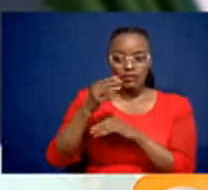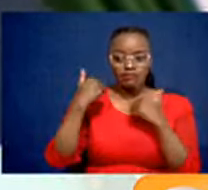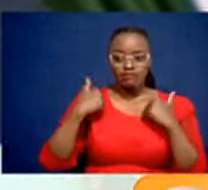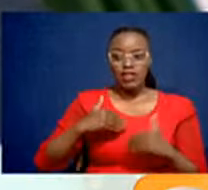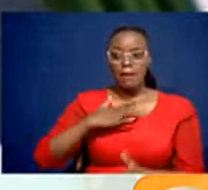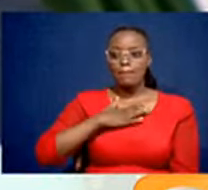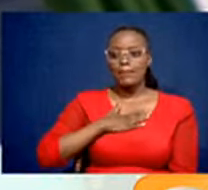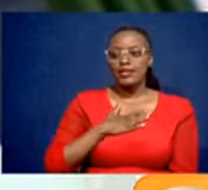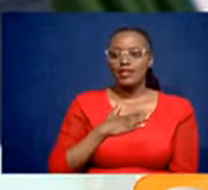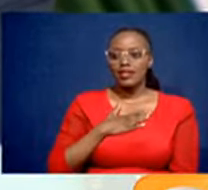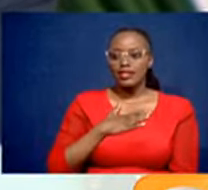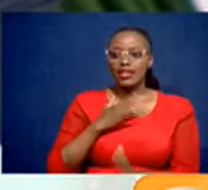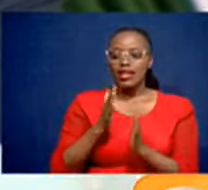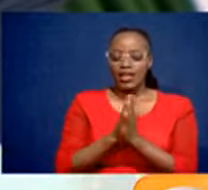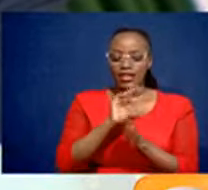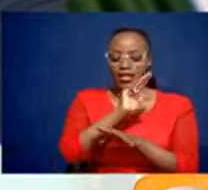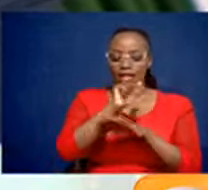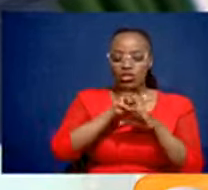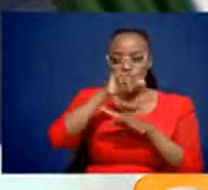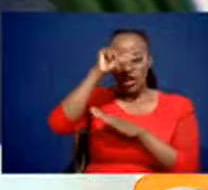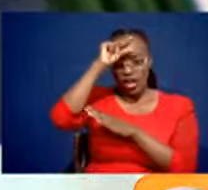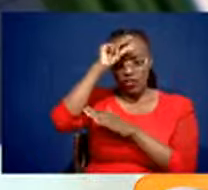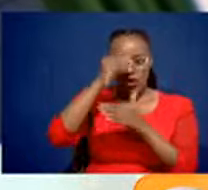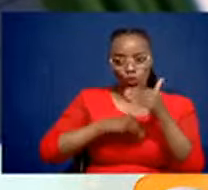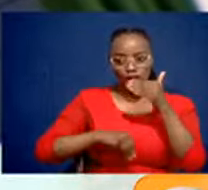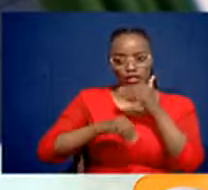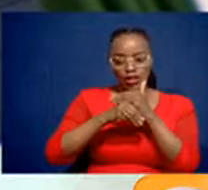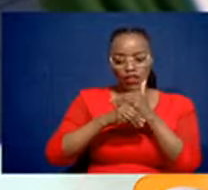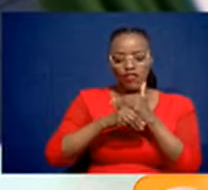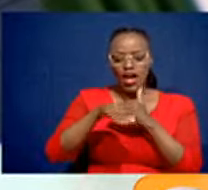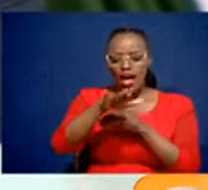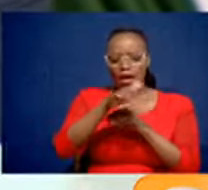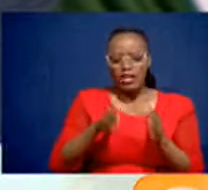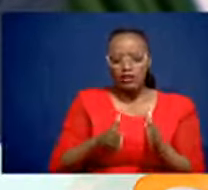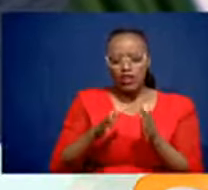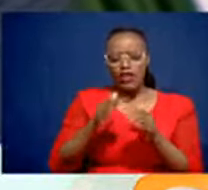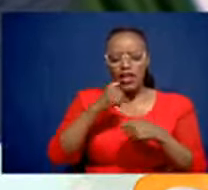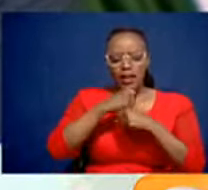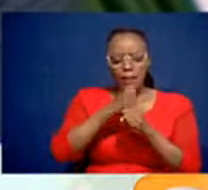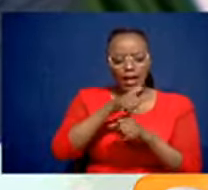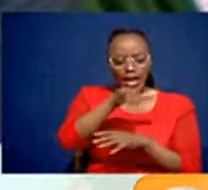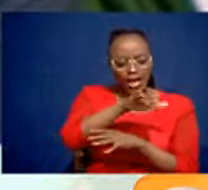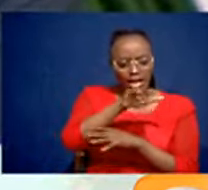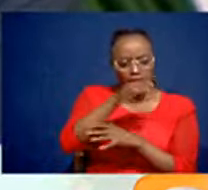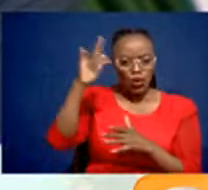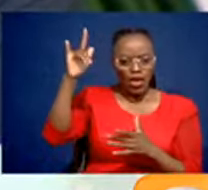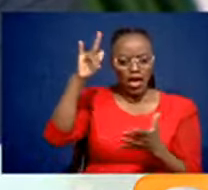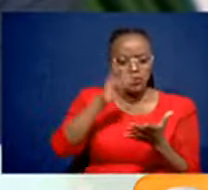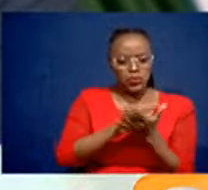mimi na serikali kuu tutaongeza runway na kujenga terminal.